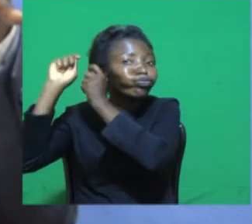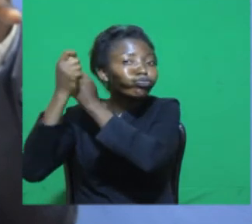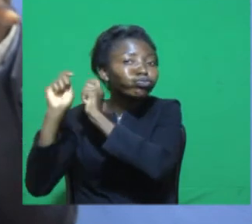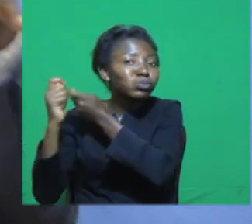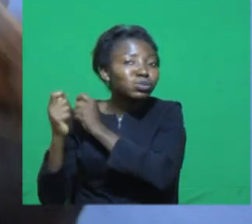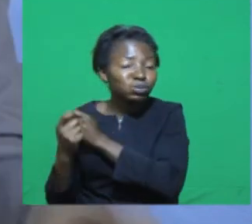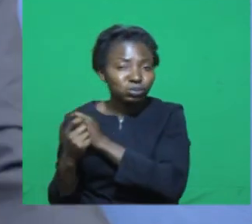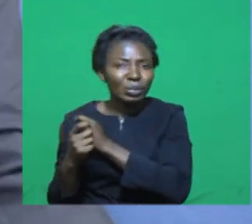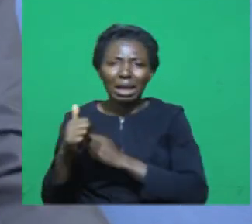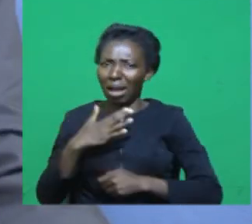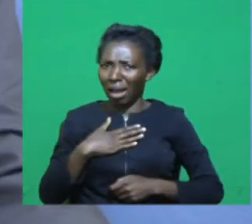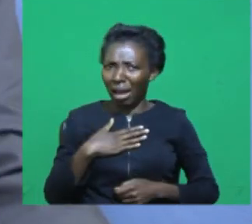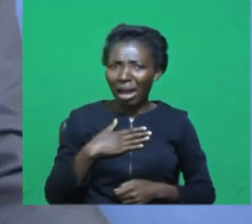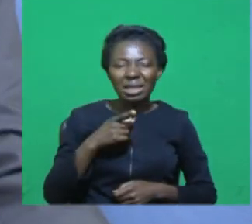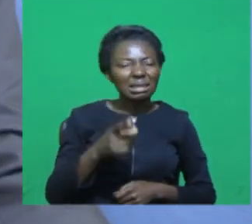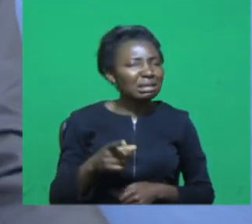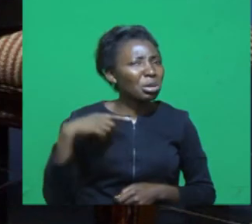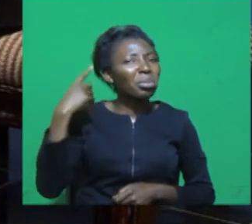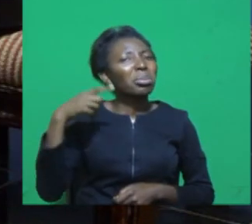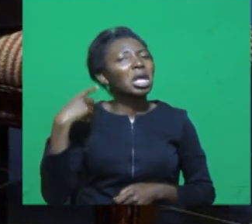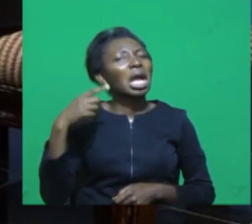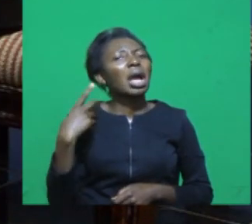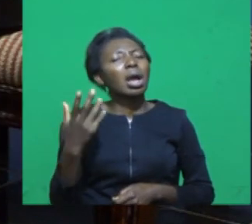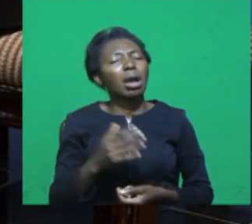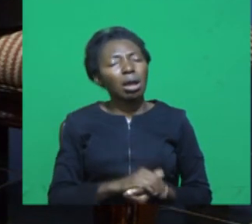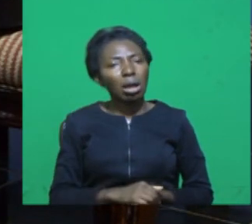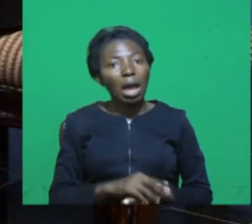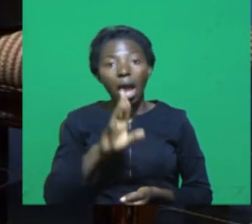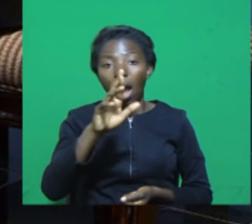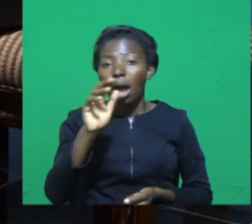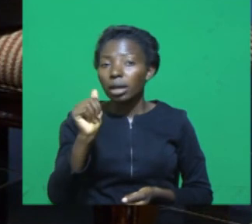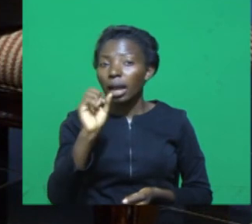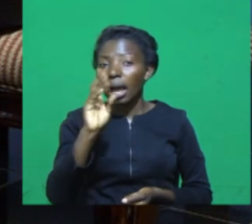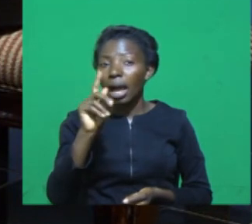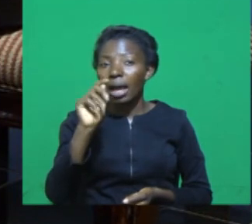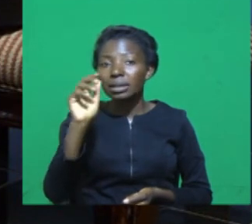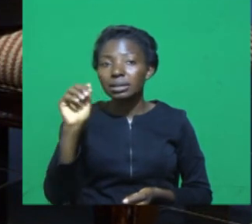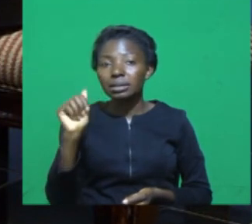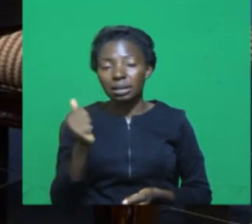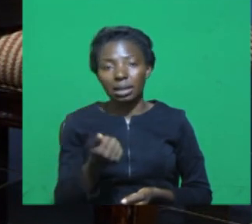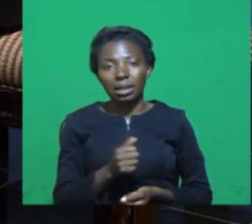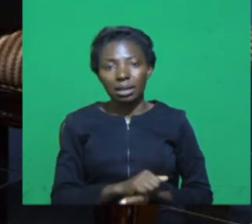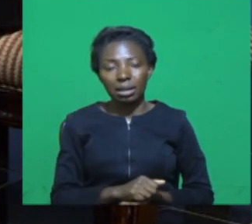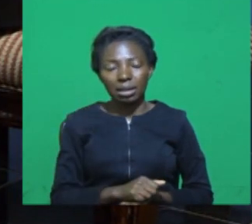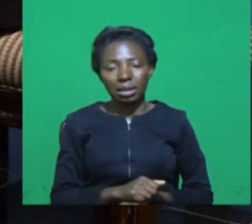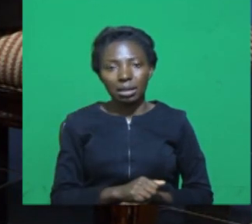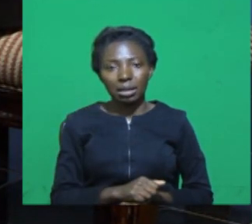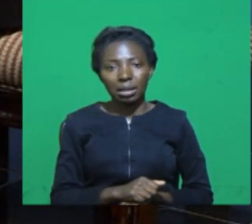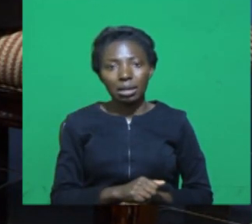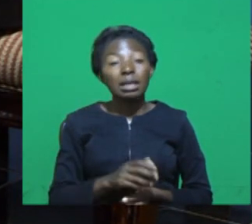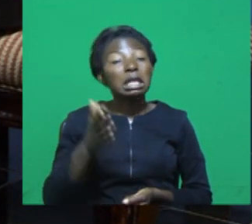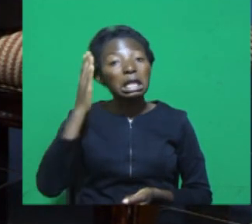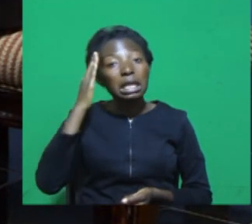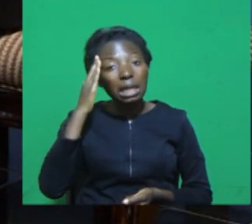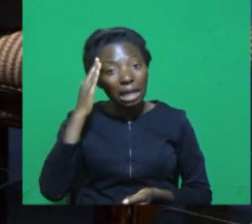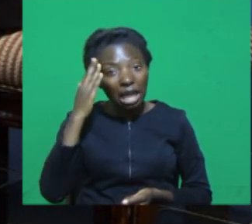nasi, waibva watongoziva kuti ibenziro. Kuita sei? Akaisa masanzo? Ndikureva kuti musoro